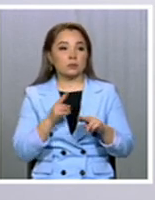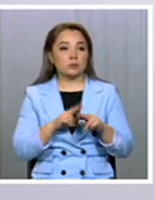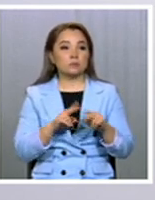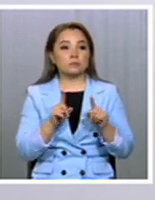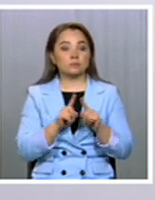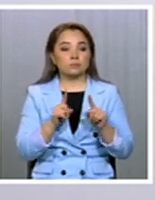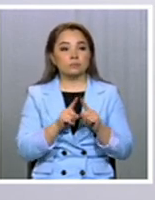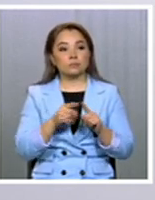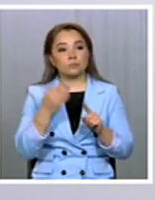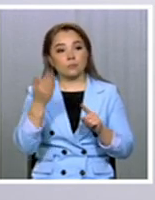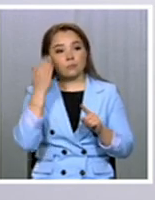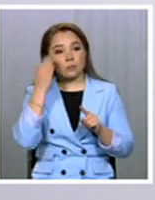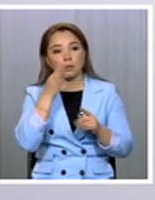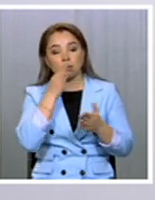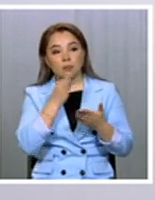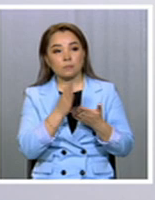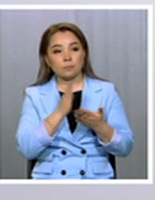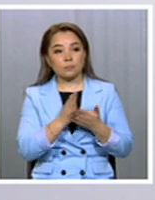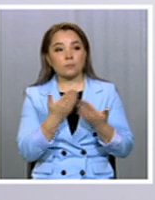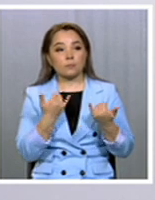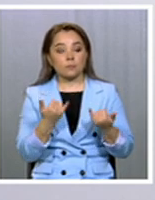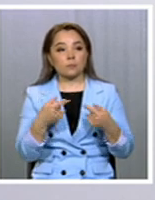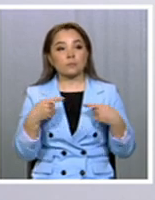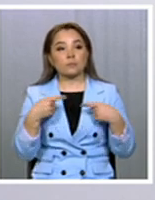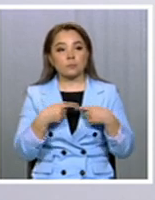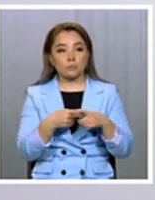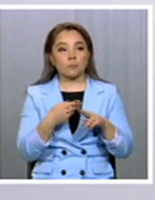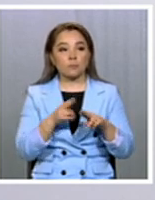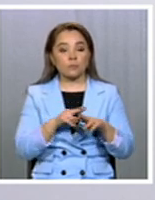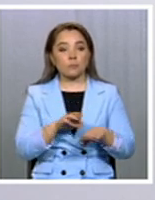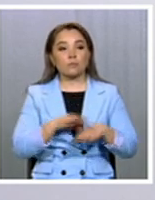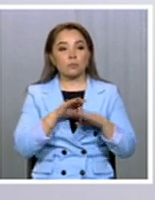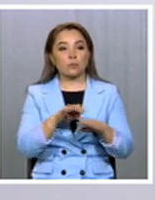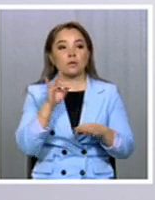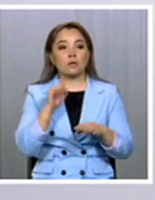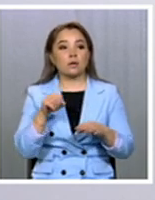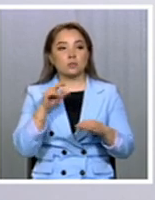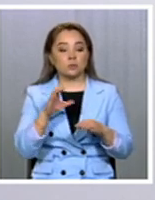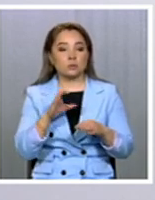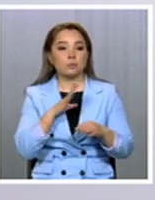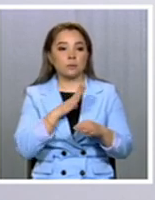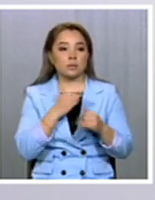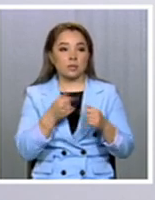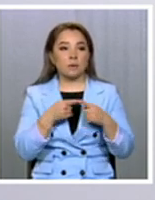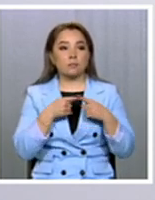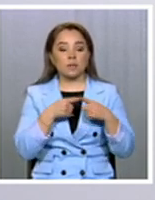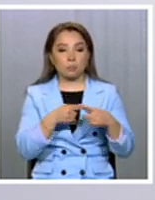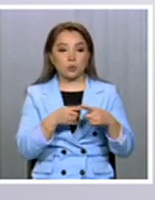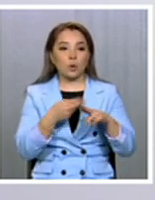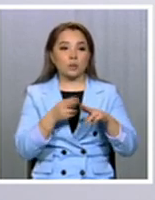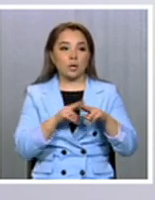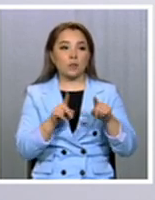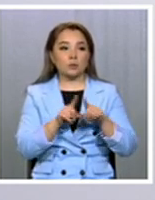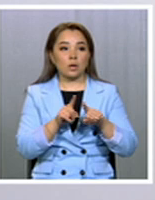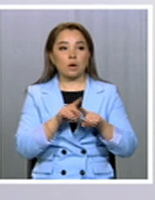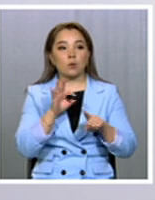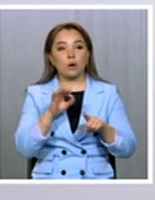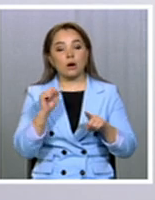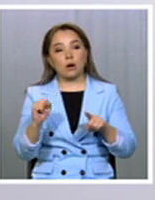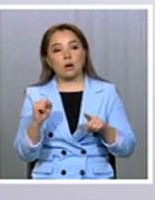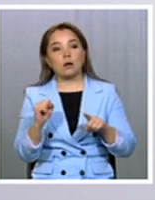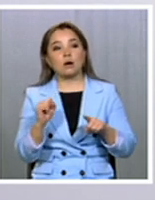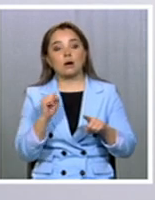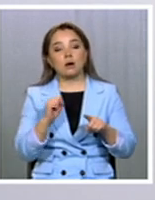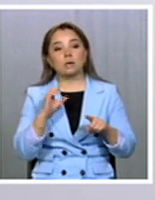жанаманың қасиеті бойынша осы жанасу нүктесінде жүргізілген радиусқа перпендикуляр. Демек, бізде ОА мен